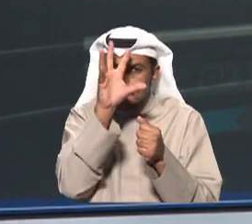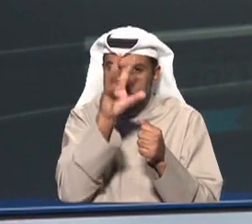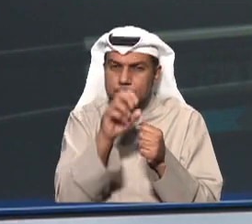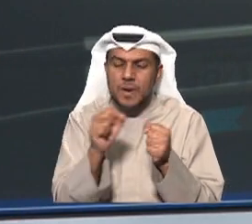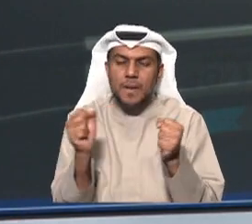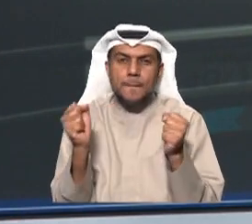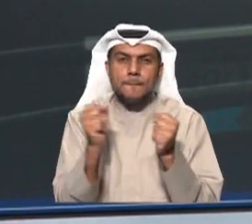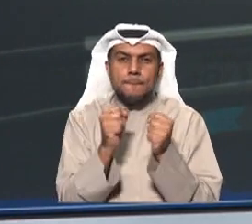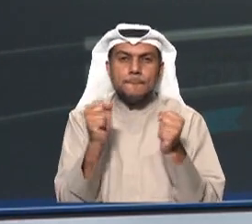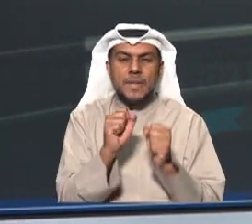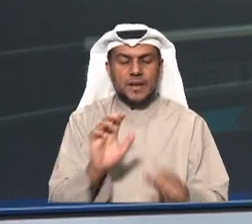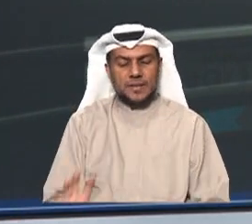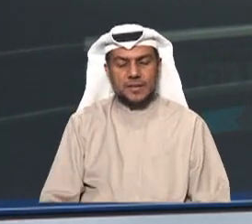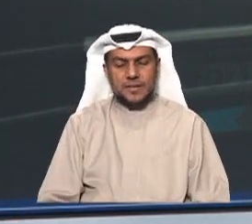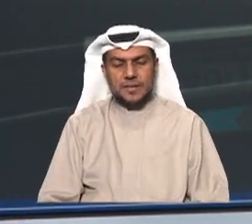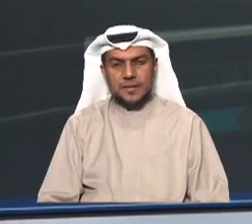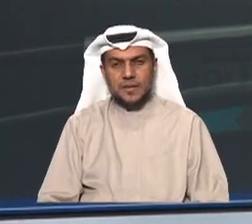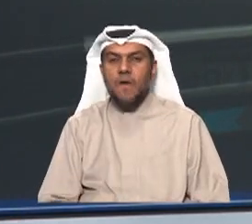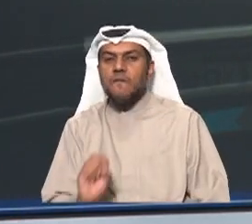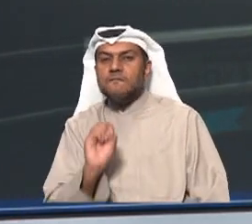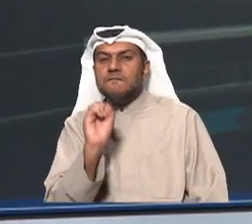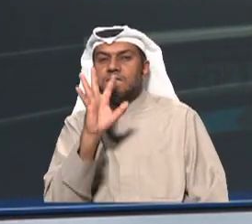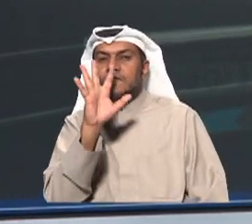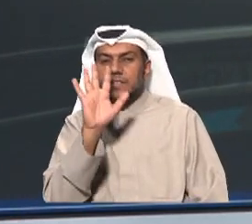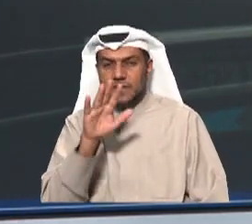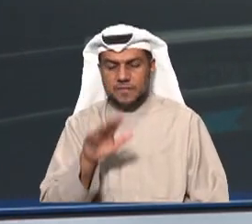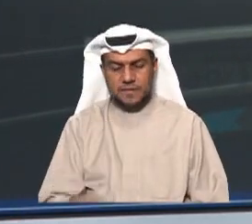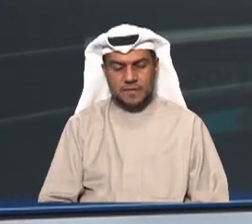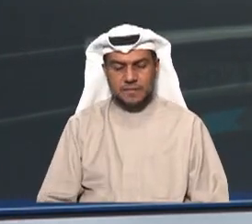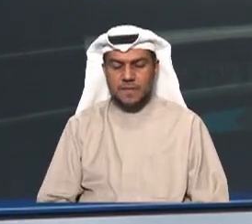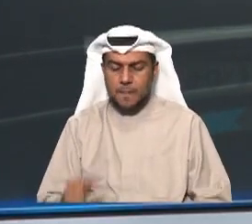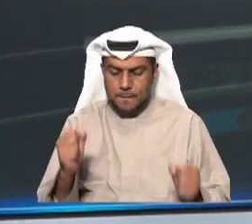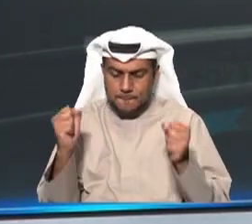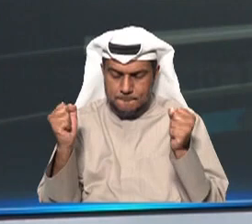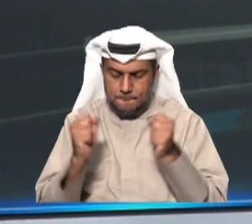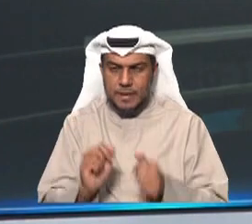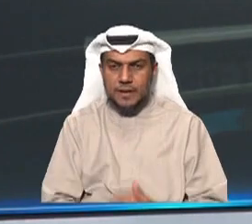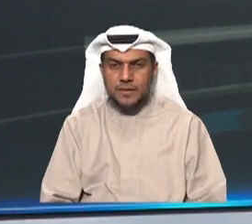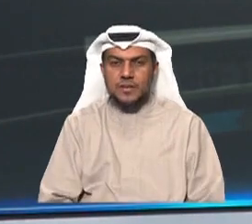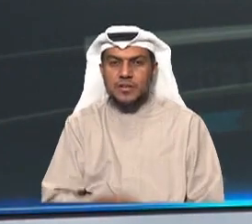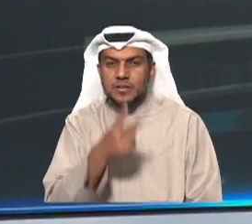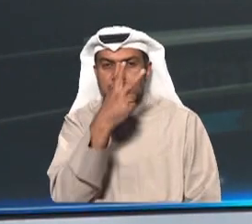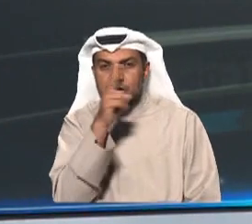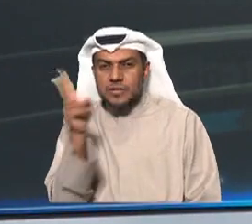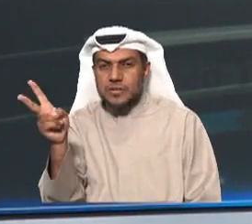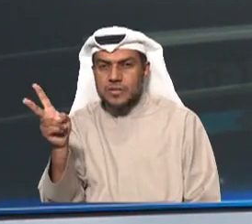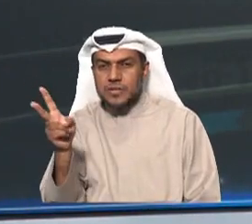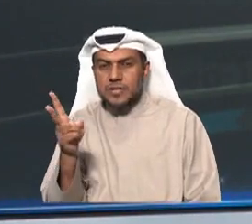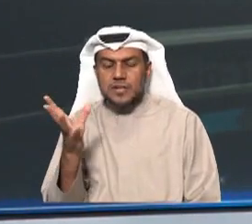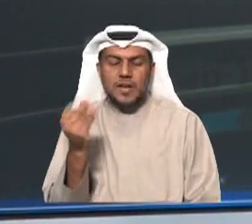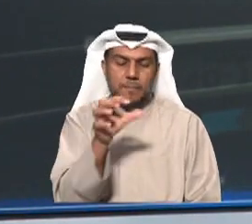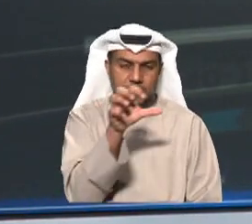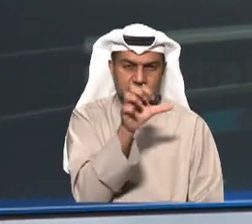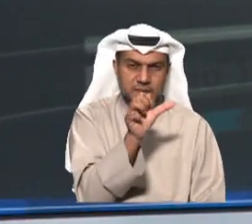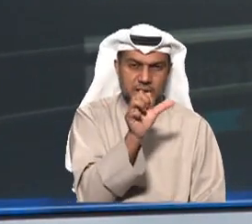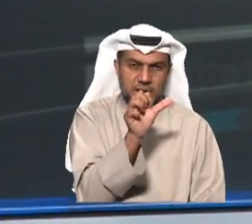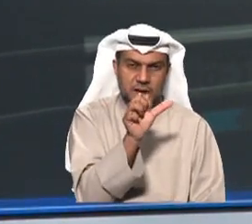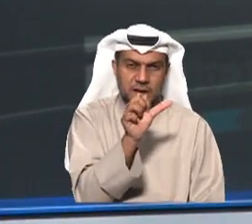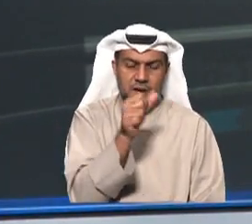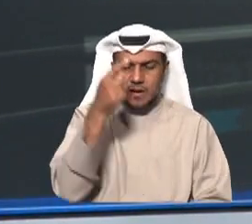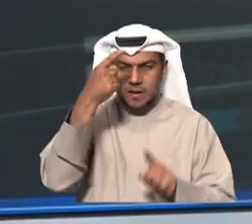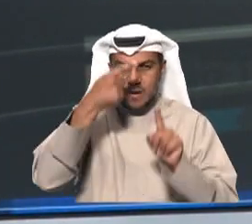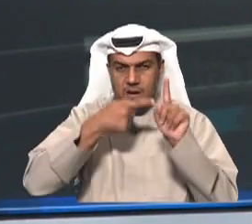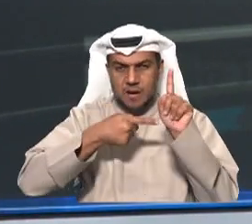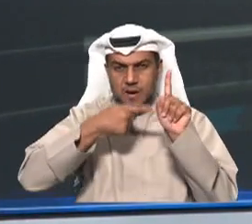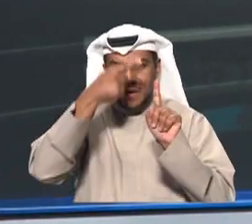فترات الليل المتأخرة، وأيضا خلال فترات الصباح الباكر. العظمى المتوقعة 20 والصغرى المتوقعة ما بين 9 درجات إلى 10